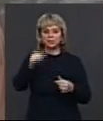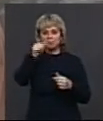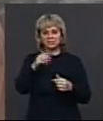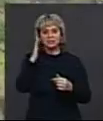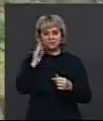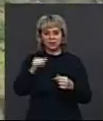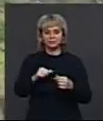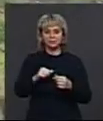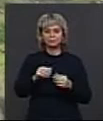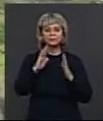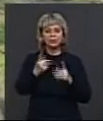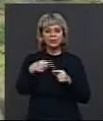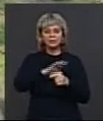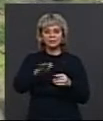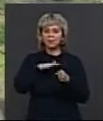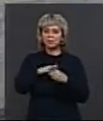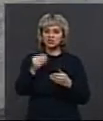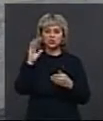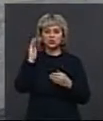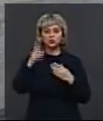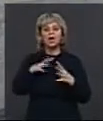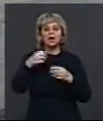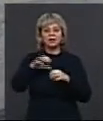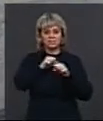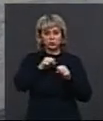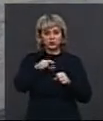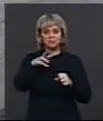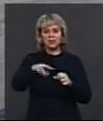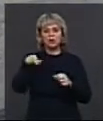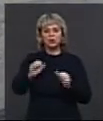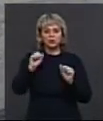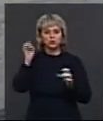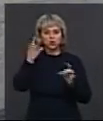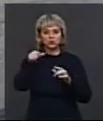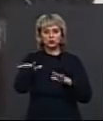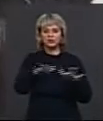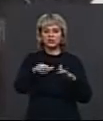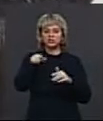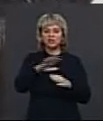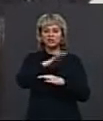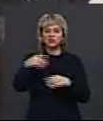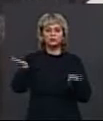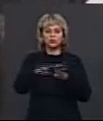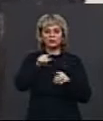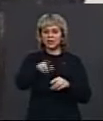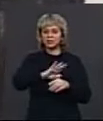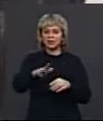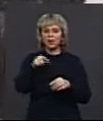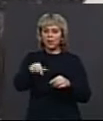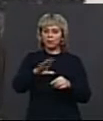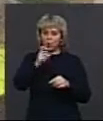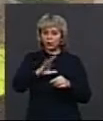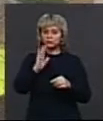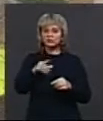спят. Только это не полноценный сон. Разбудить Михаила Потапыча легко шумом или даже движением. В лесу тогда точно никому не поздоровится.